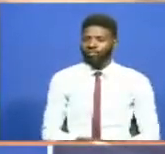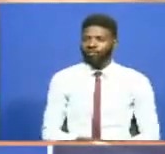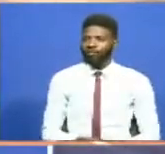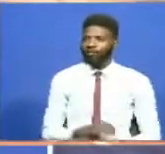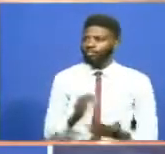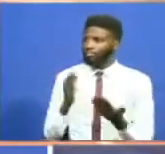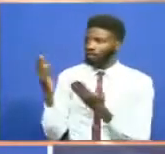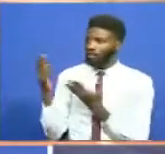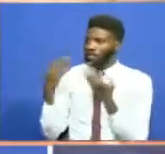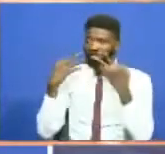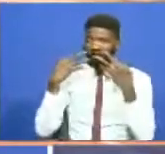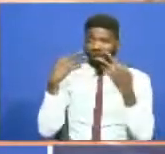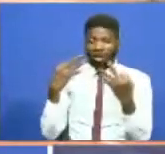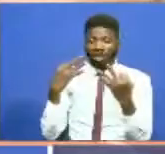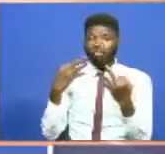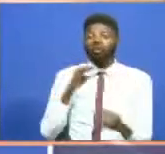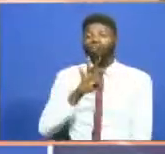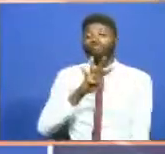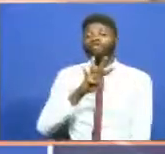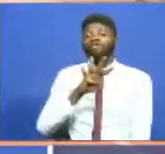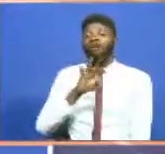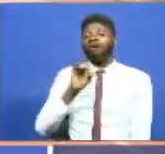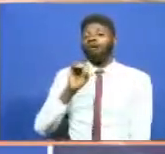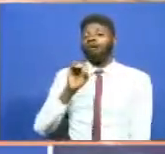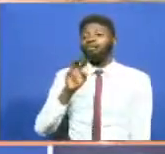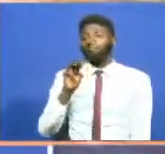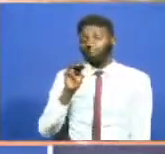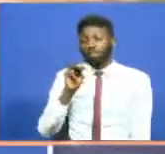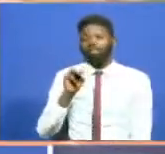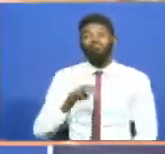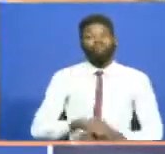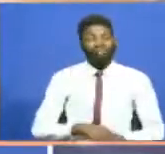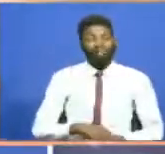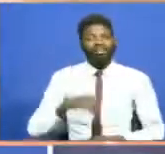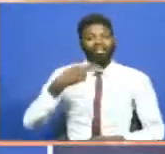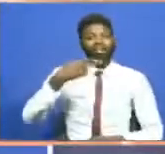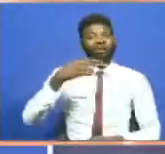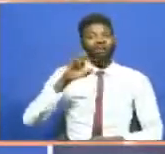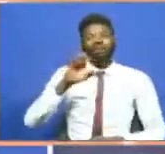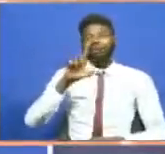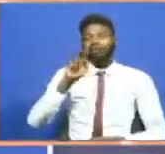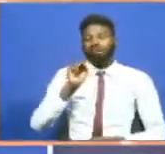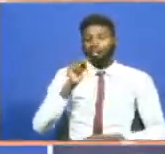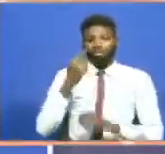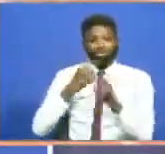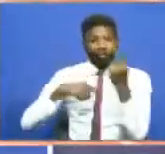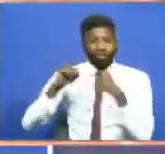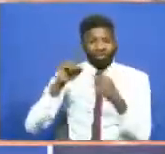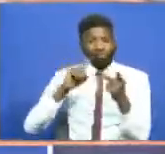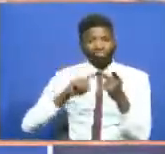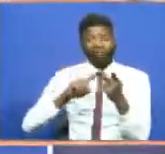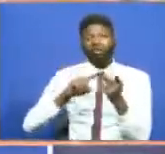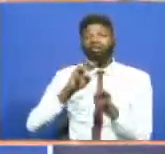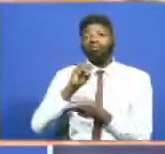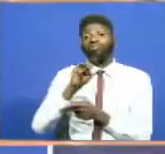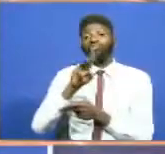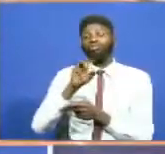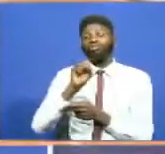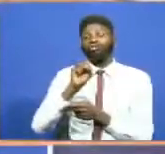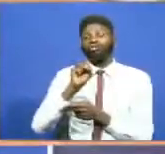Katika finali ya mbio za mita 400 kwa wanawake, Helen Siombua aliibuka mshindi huku Gladys Musioki akimaliza wa